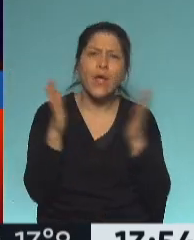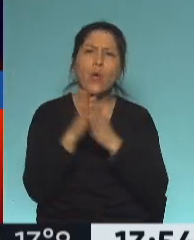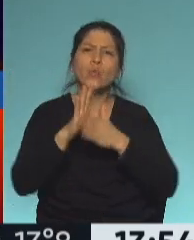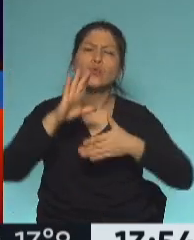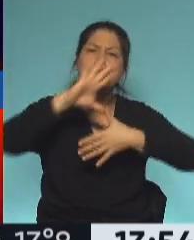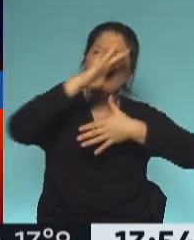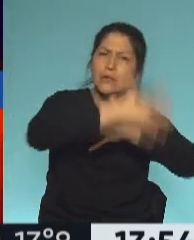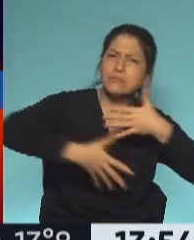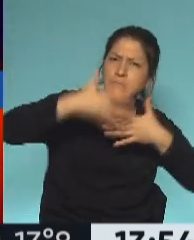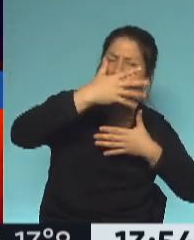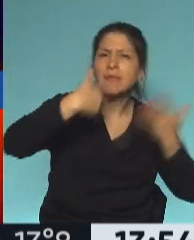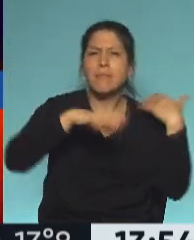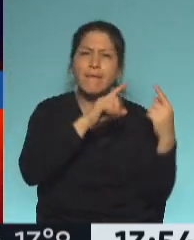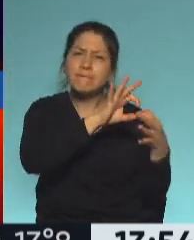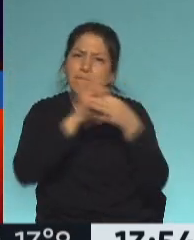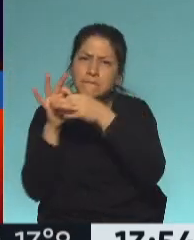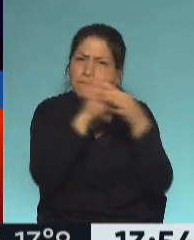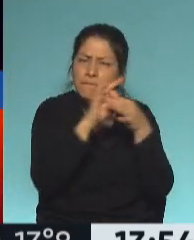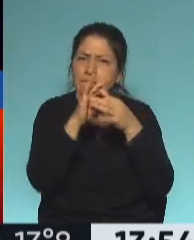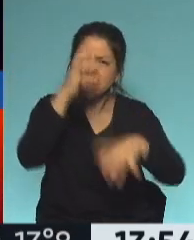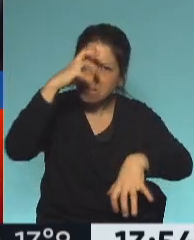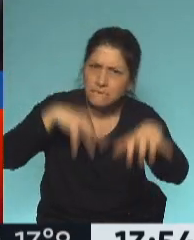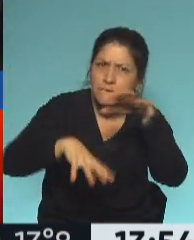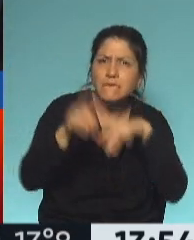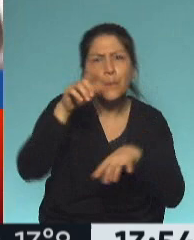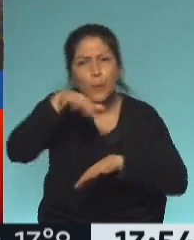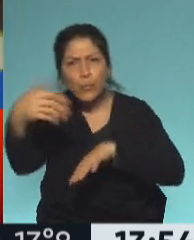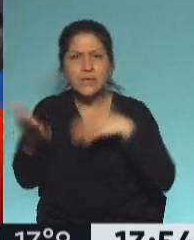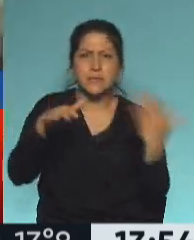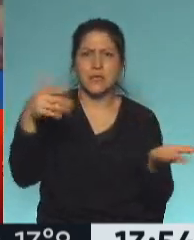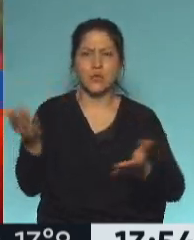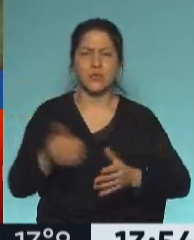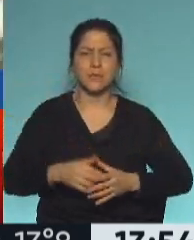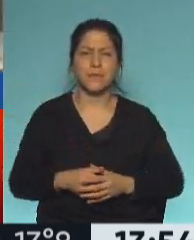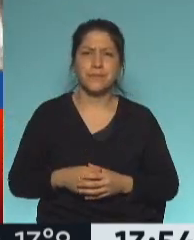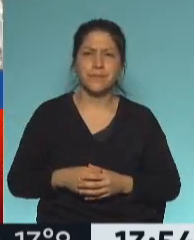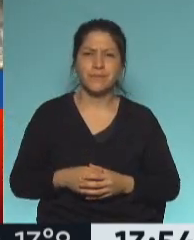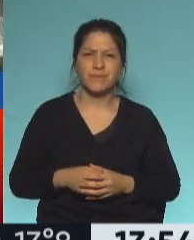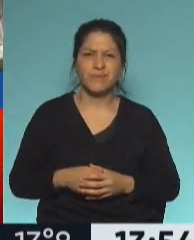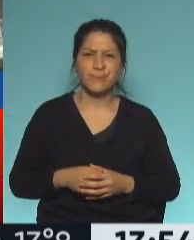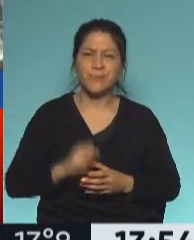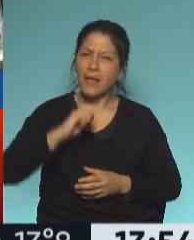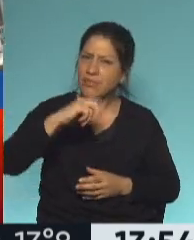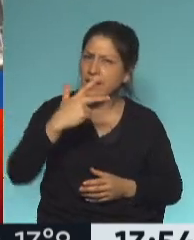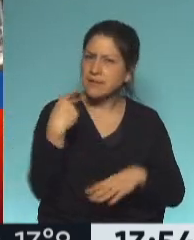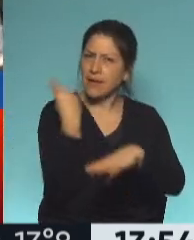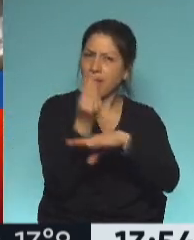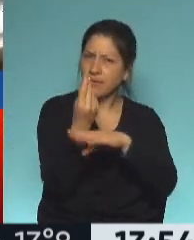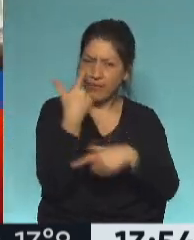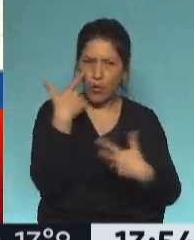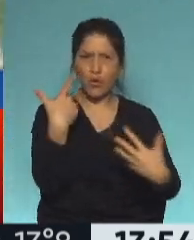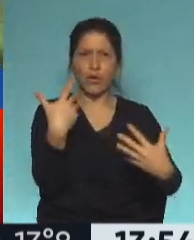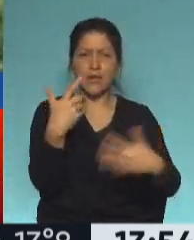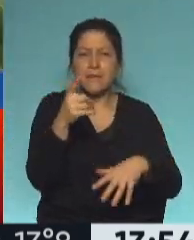و هماهنگی برادرانه با همسایگان نیازمند است. Hay una tercera figura notable, aunque